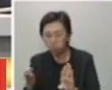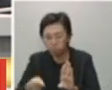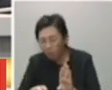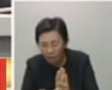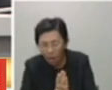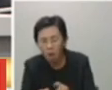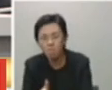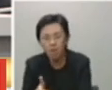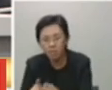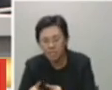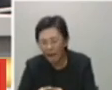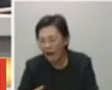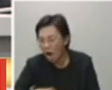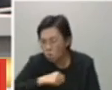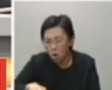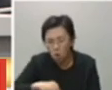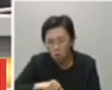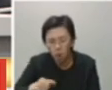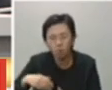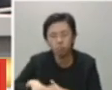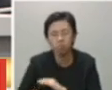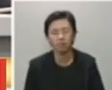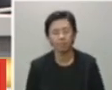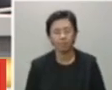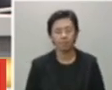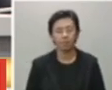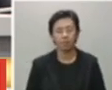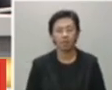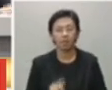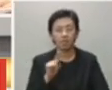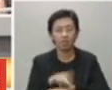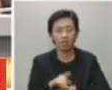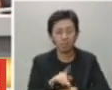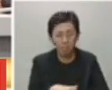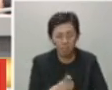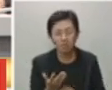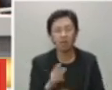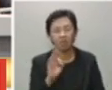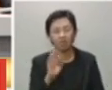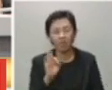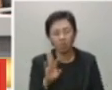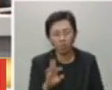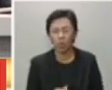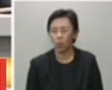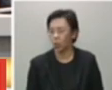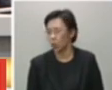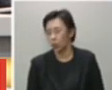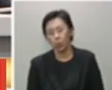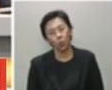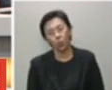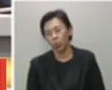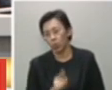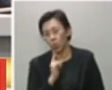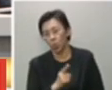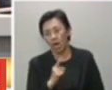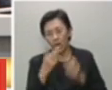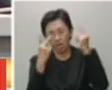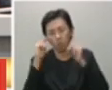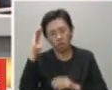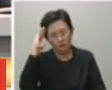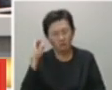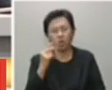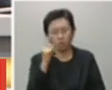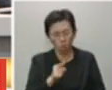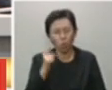เชื่อไหมครับเขาคุยกันในเน็ตเขาคุยกันในโลกโซเชียลเนี่ยเป็นคำครหาพลเอกประยุทธ์ต้องฟังนะ